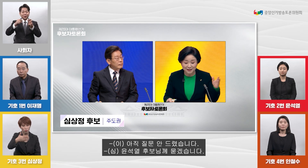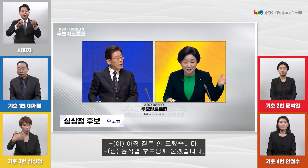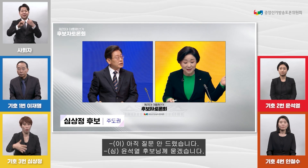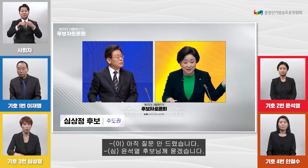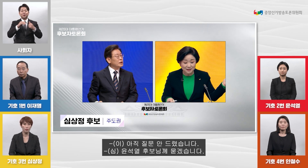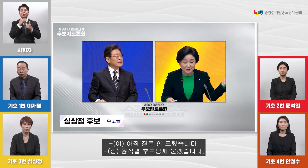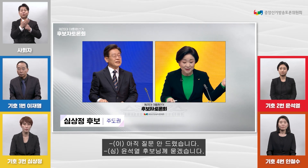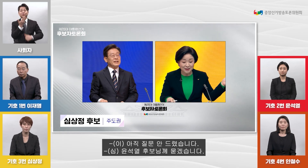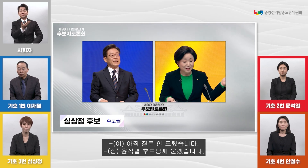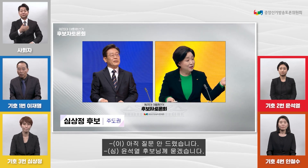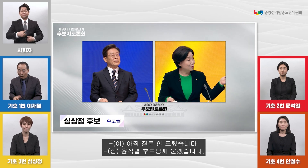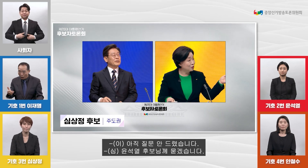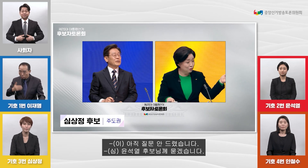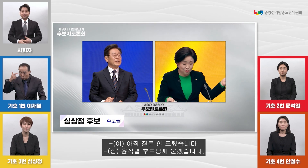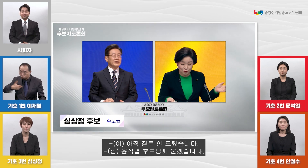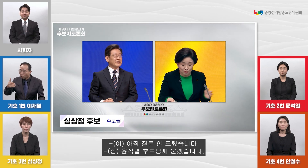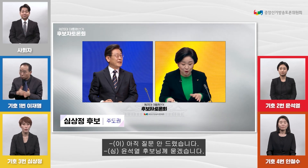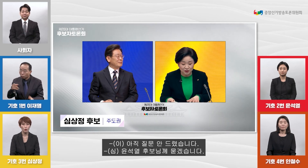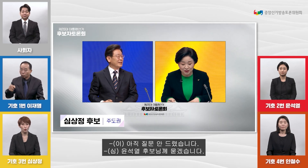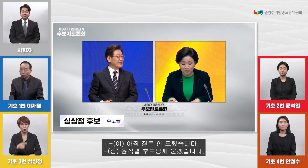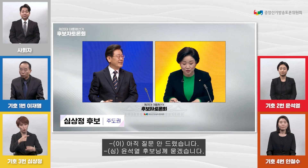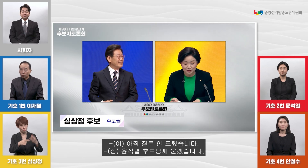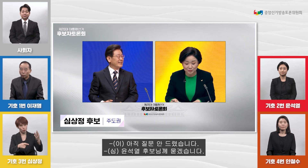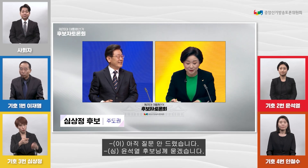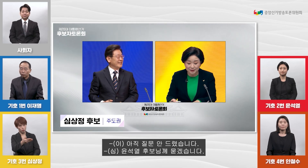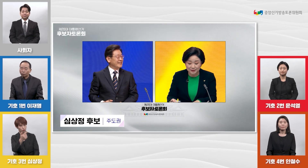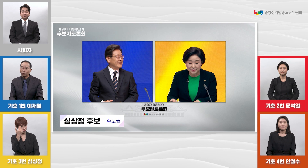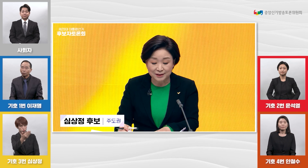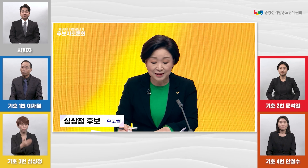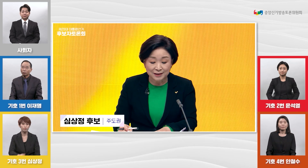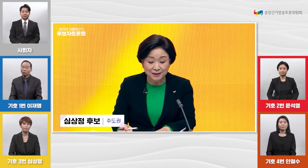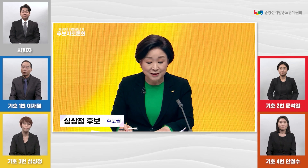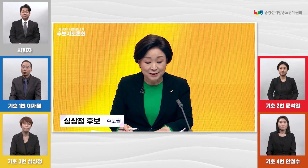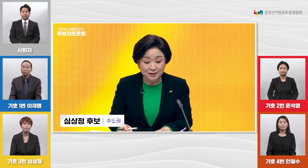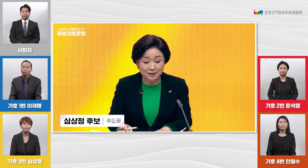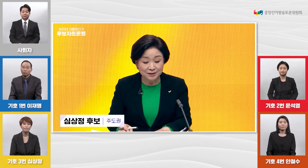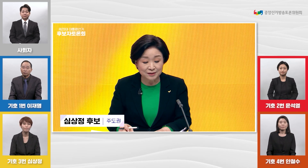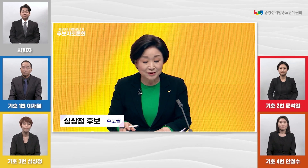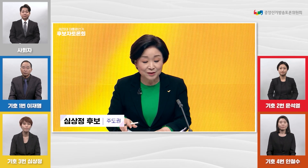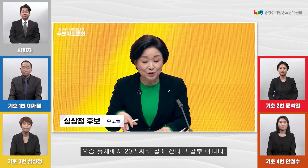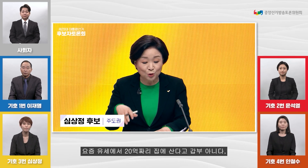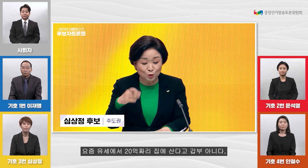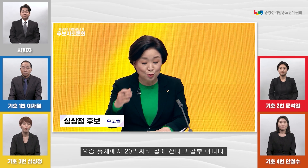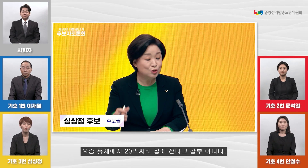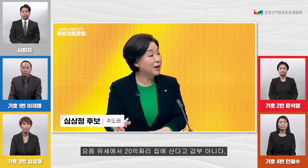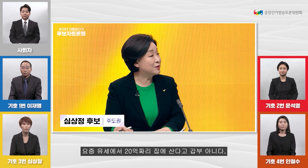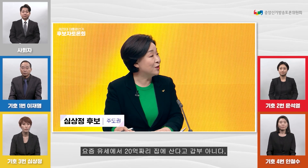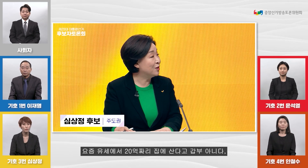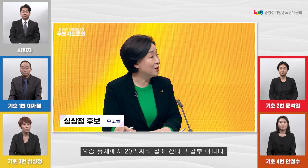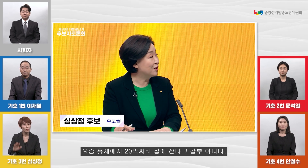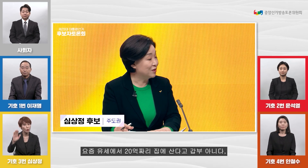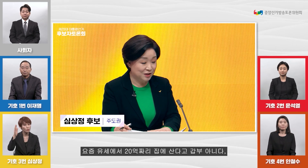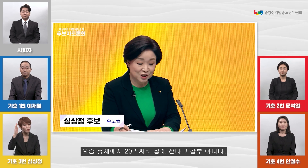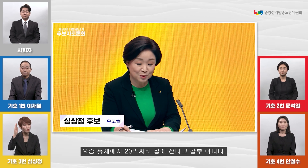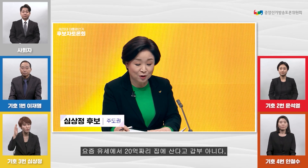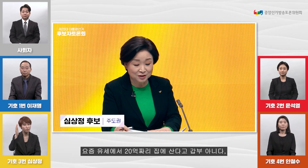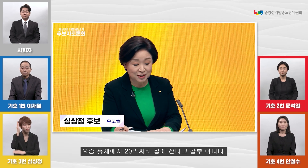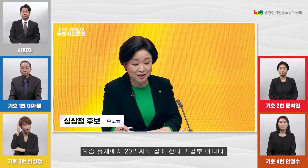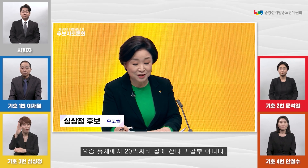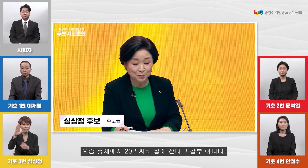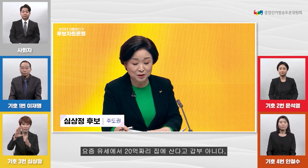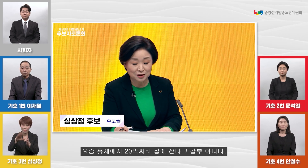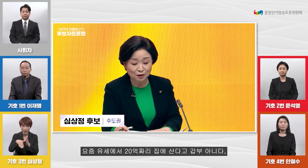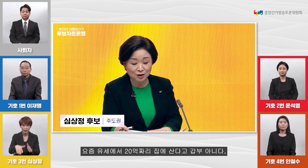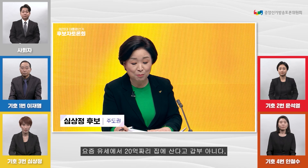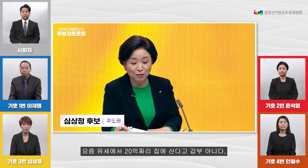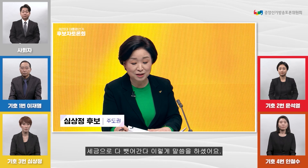드렸습니다. 질문하셨잖아요. 예, 우리 윤석열 후보께 제가 묻겠습니다. 그 요즘 유세에서